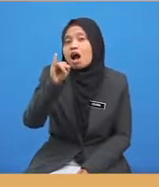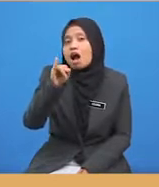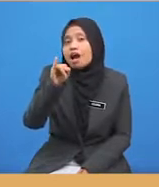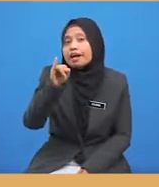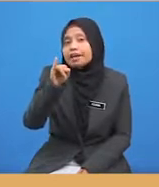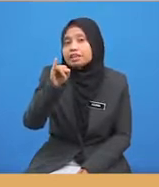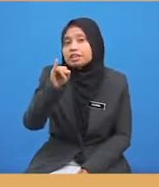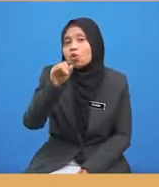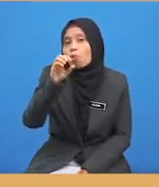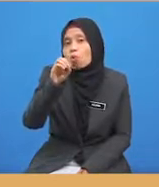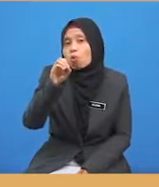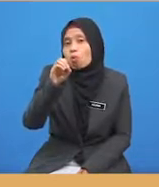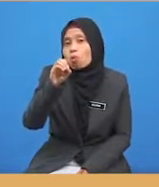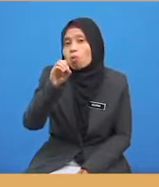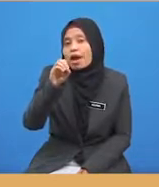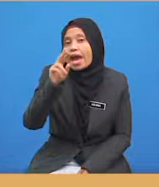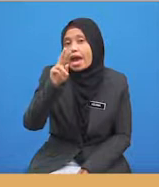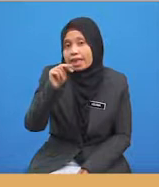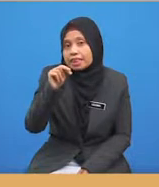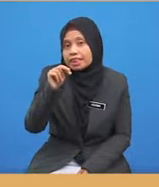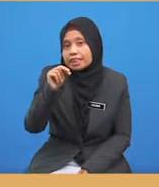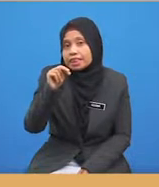I, O, N.